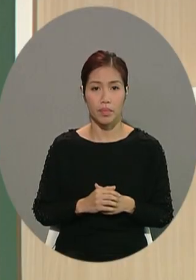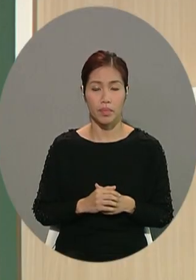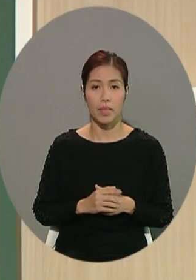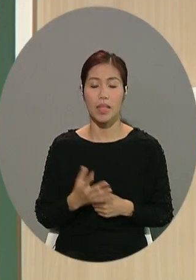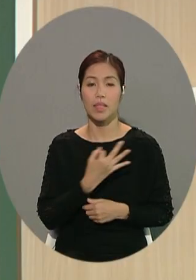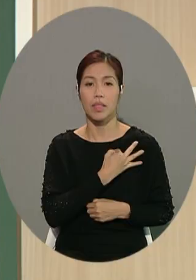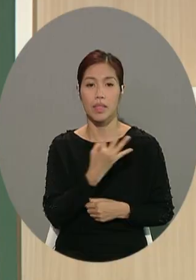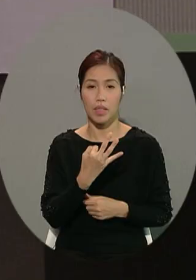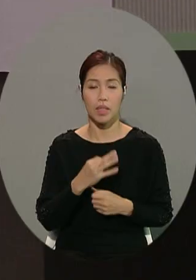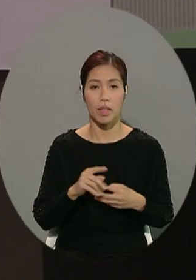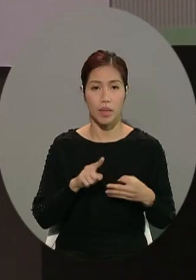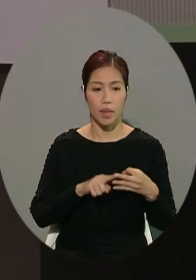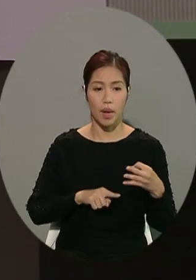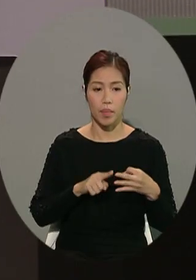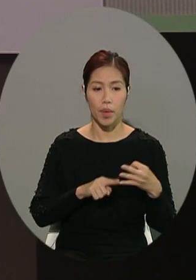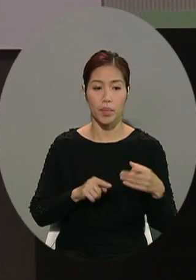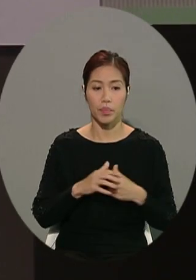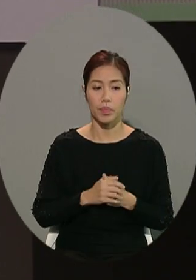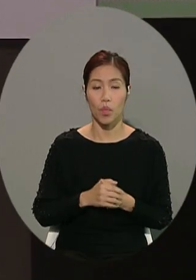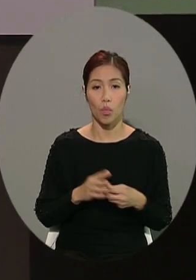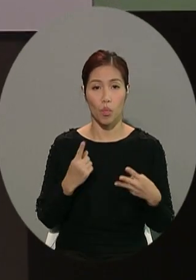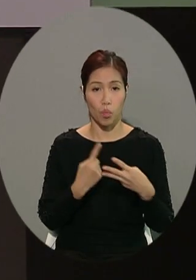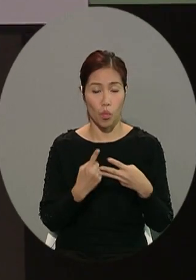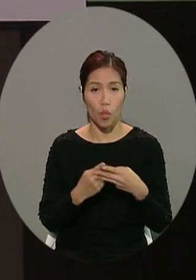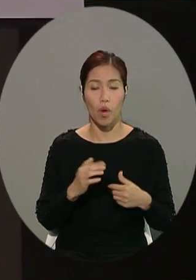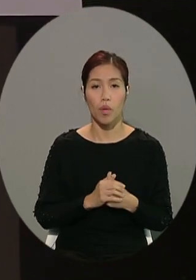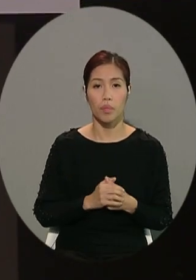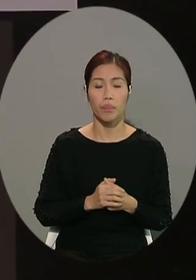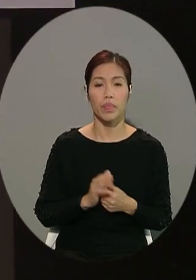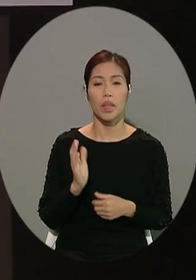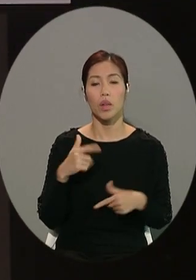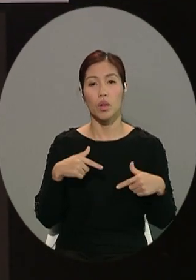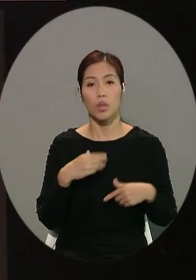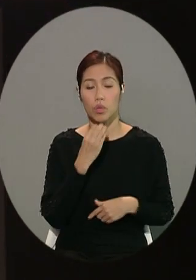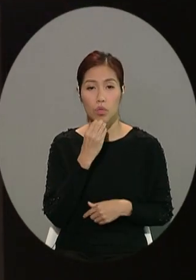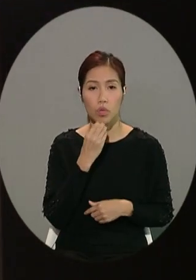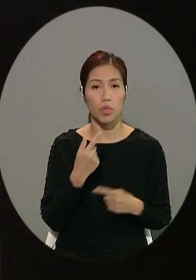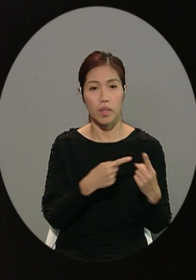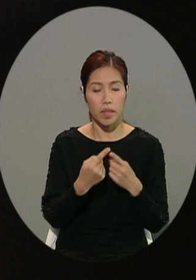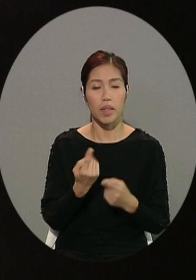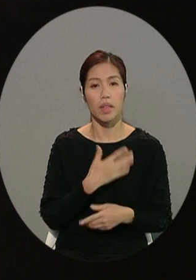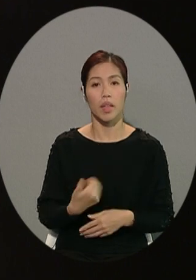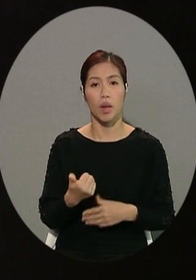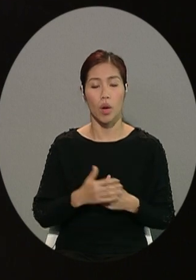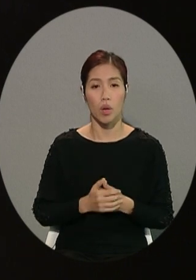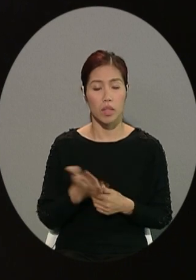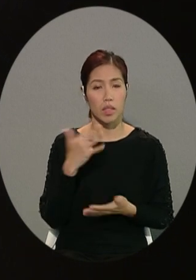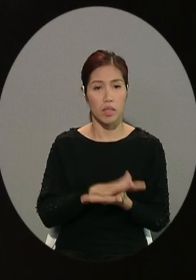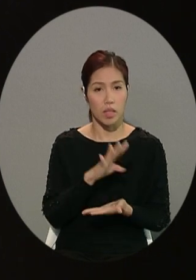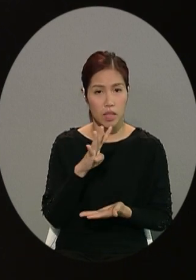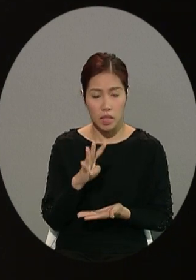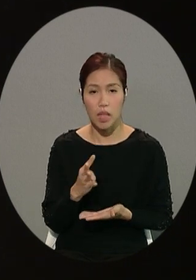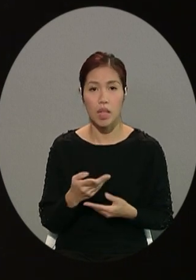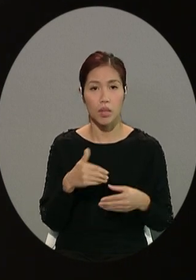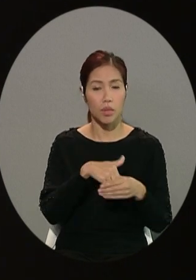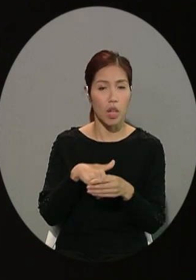号黄俊阳。 各位香港市民、东涌街坊，大家好。经历过第一次四年前的选举洗礼，很多街坊都很